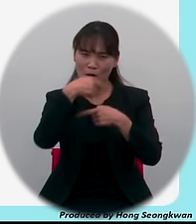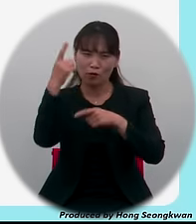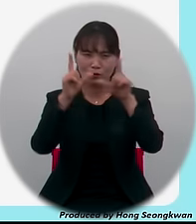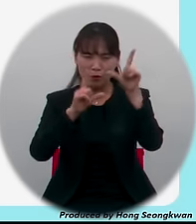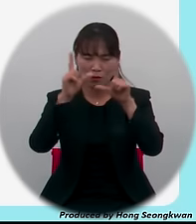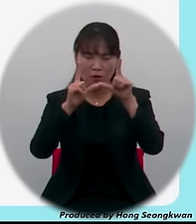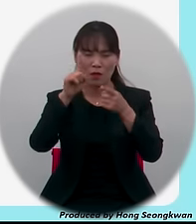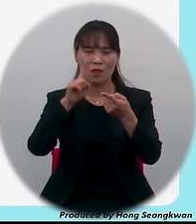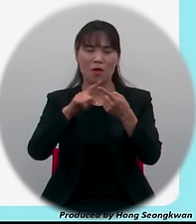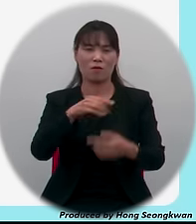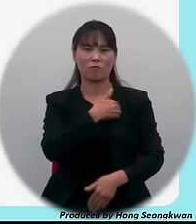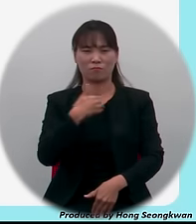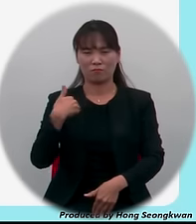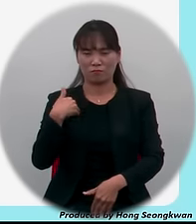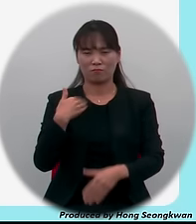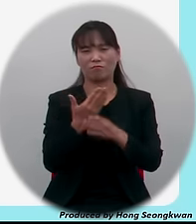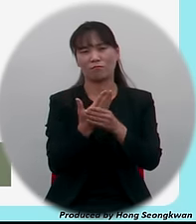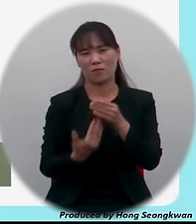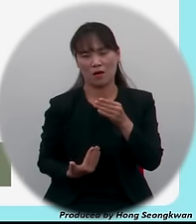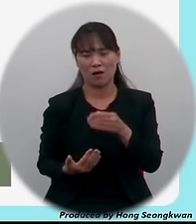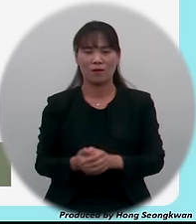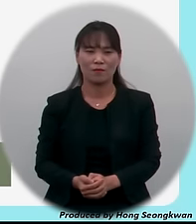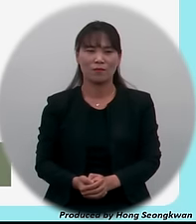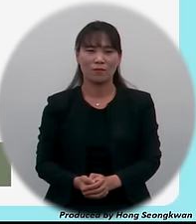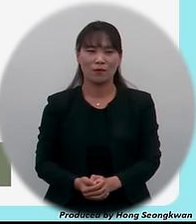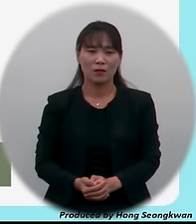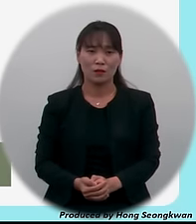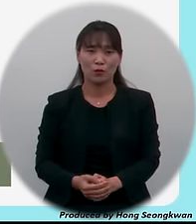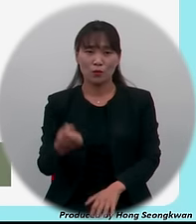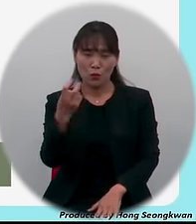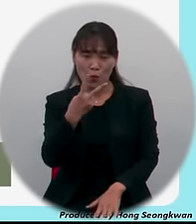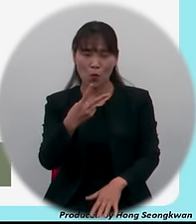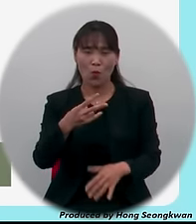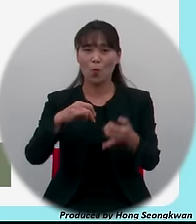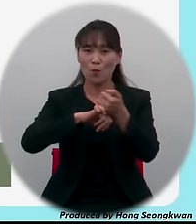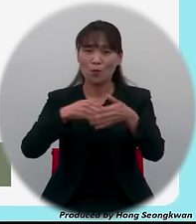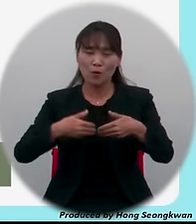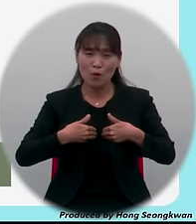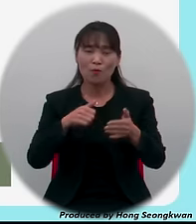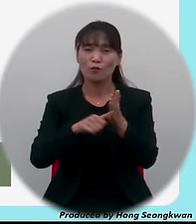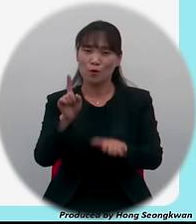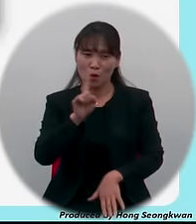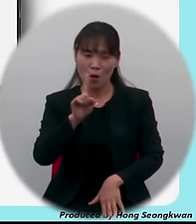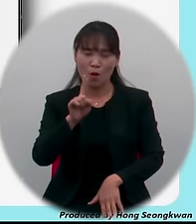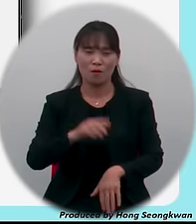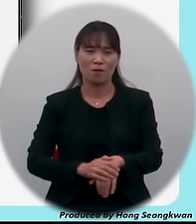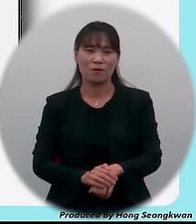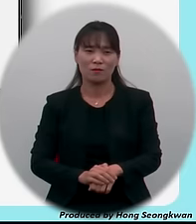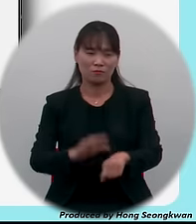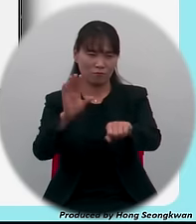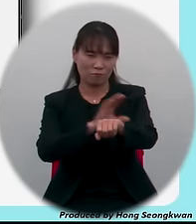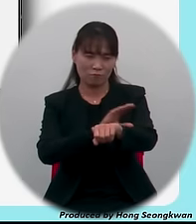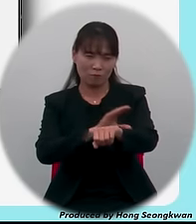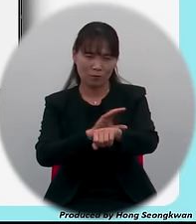짓는 것에 대한 자신감을 상실했다고 합니다 두 번째와 세 번째 필수품이 된 것도 살펴보도록 하겠습니다 뭘까요 바로